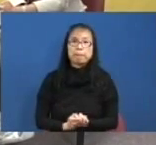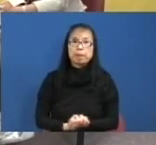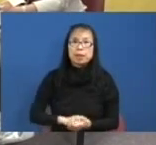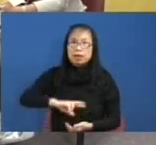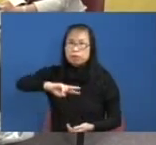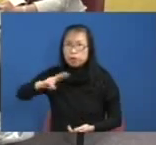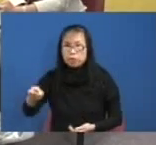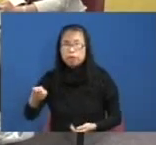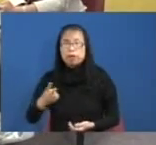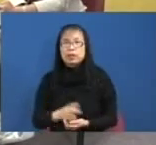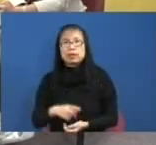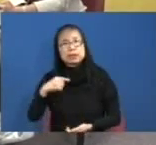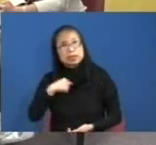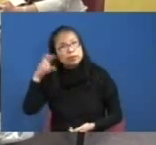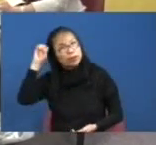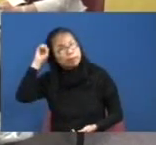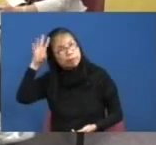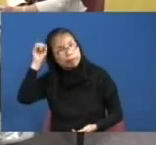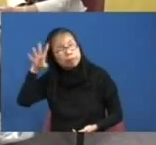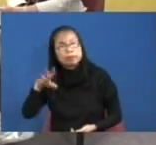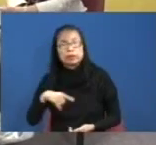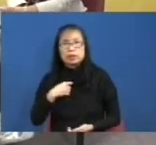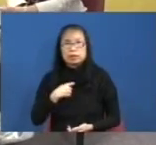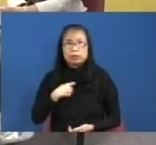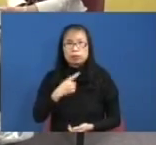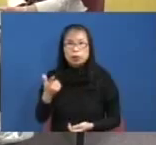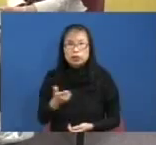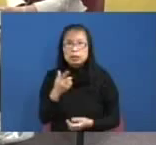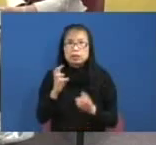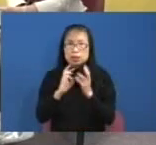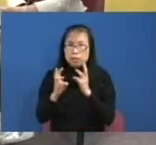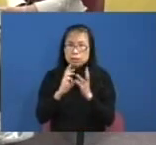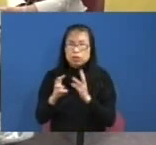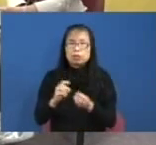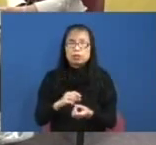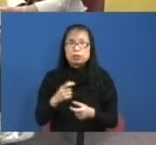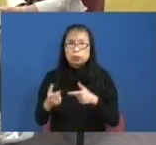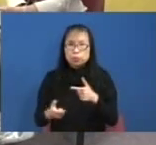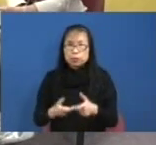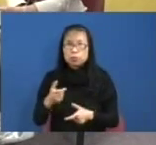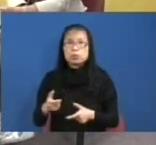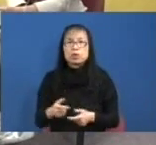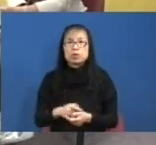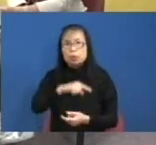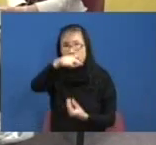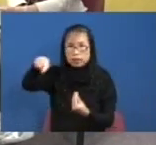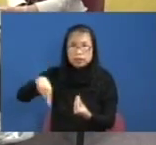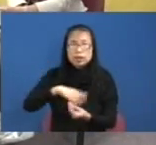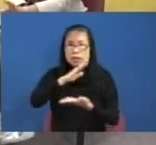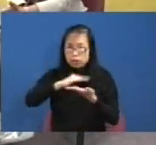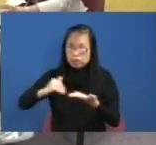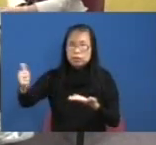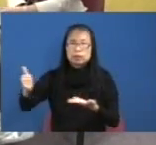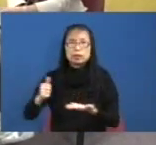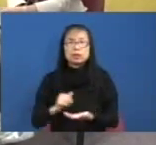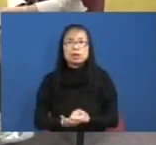掉轉頭嚟，你又要諗啲辦法，又要用多啲資源去令到嗰個環境又要再清潔佢啊！咁即係